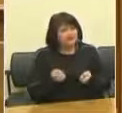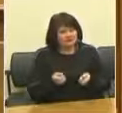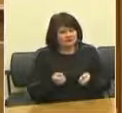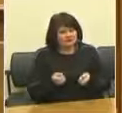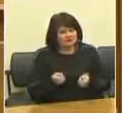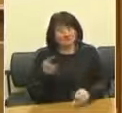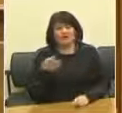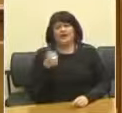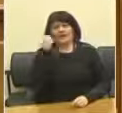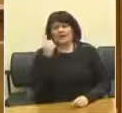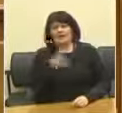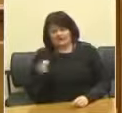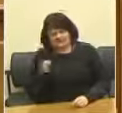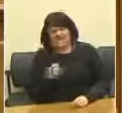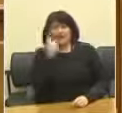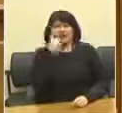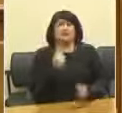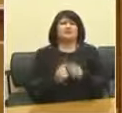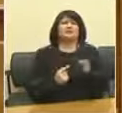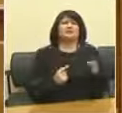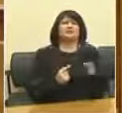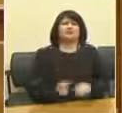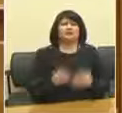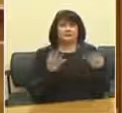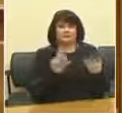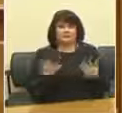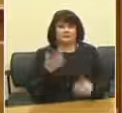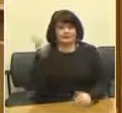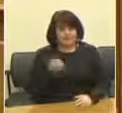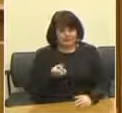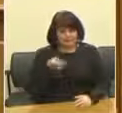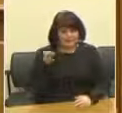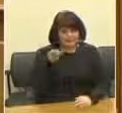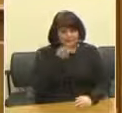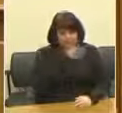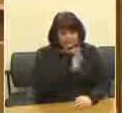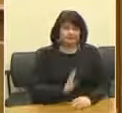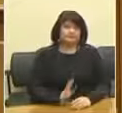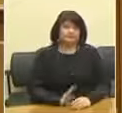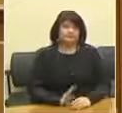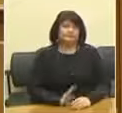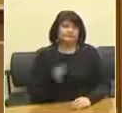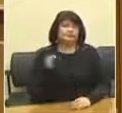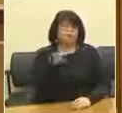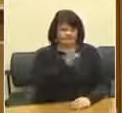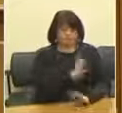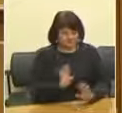ένας δεξιός και ένας αριστερός στο 95% των πάνελ.